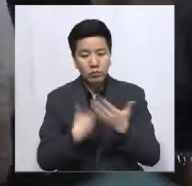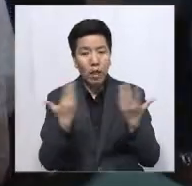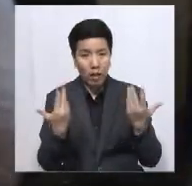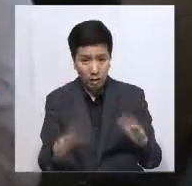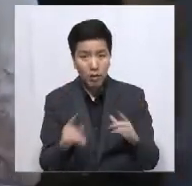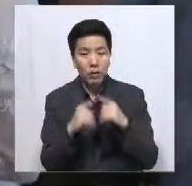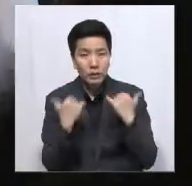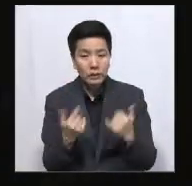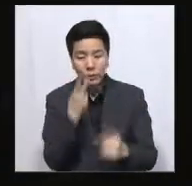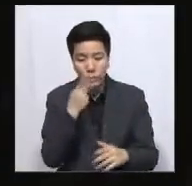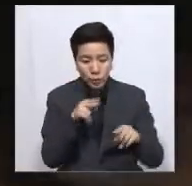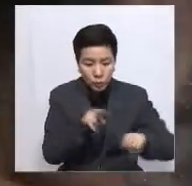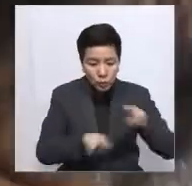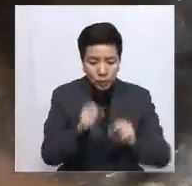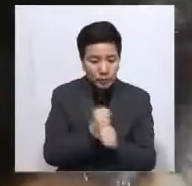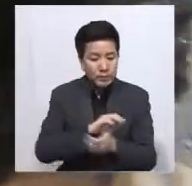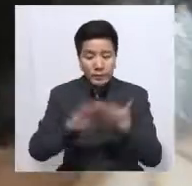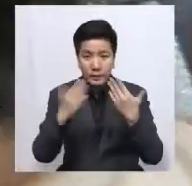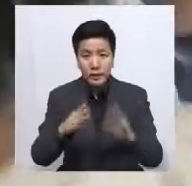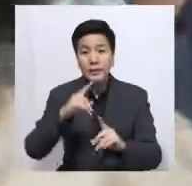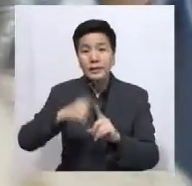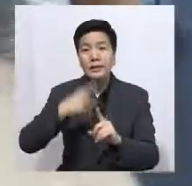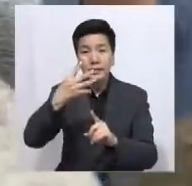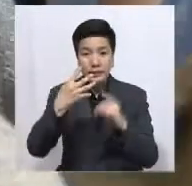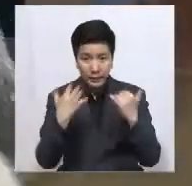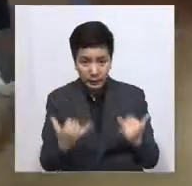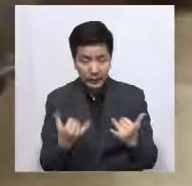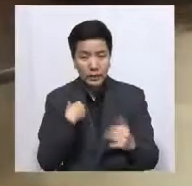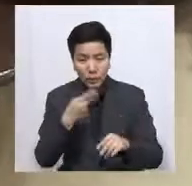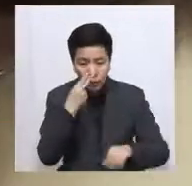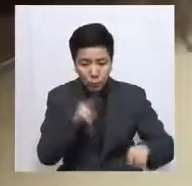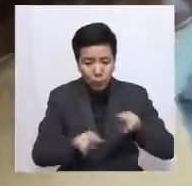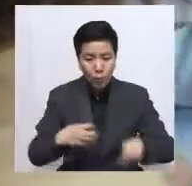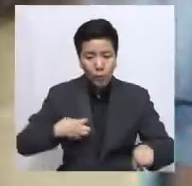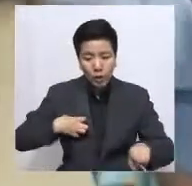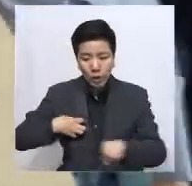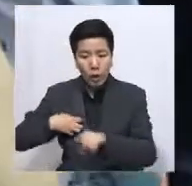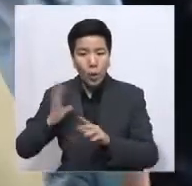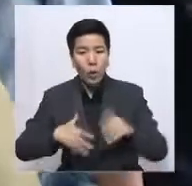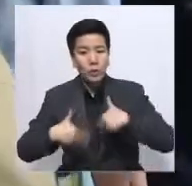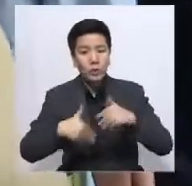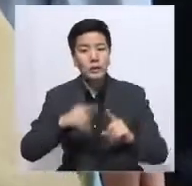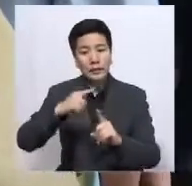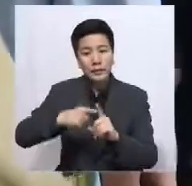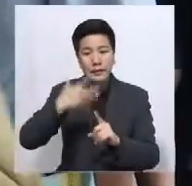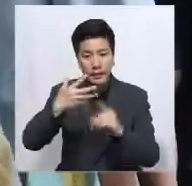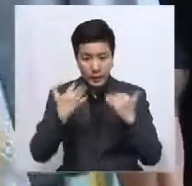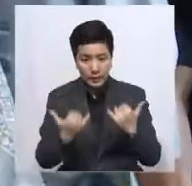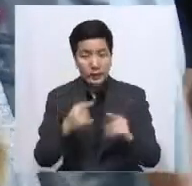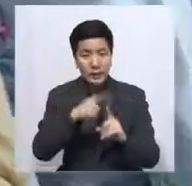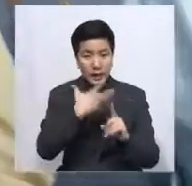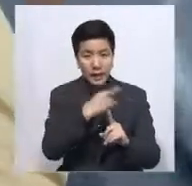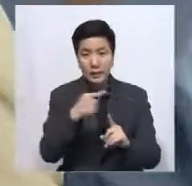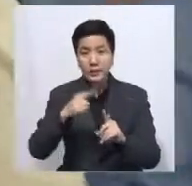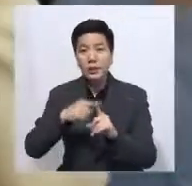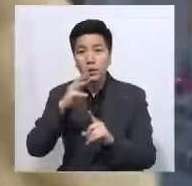มากโดยการลงพื้นที่จะสิ้นสุดภายในเดือนเมษายนและสำรวจความต้องการของประชาชนภายในเดือนพฤษภาคมถึงมิถุนาย